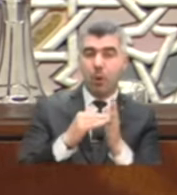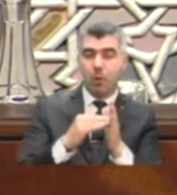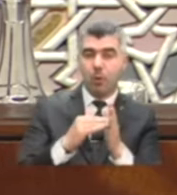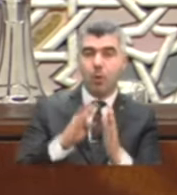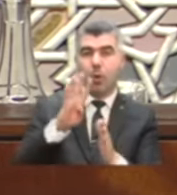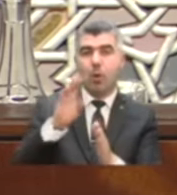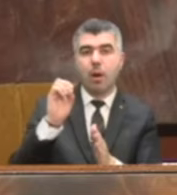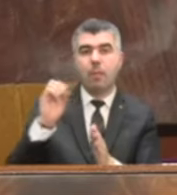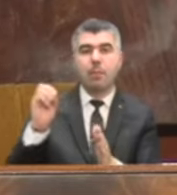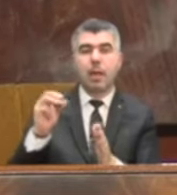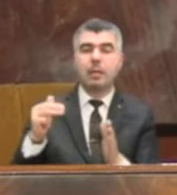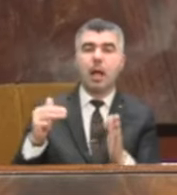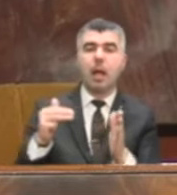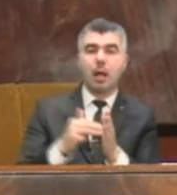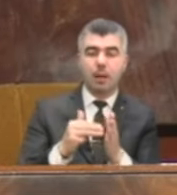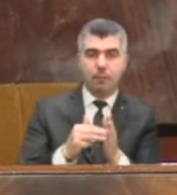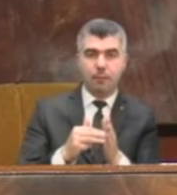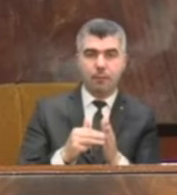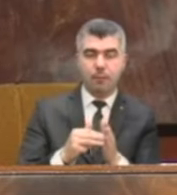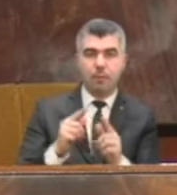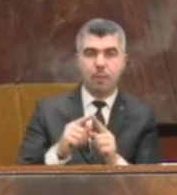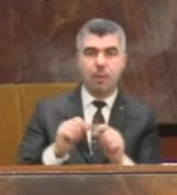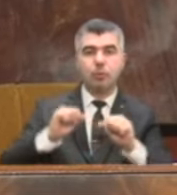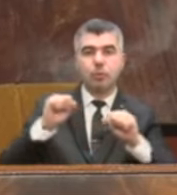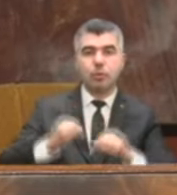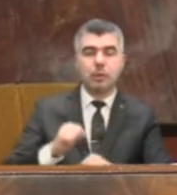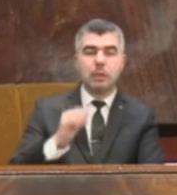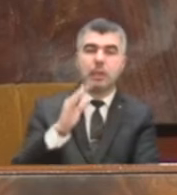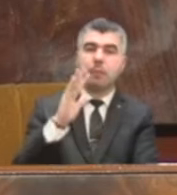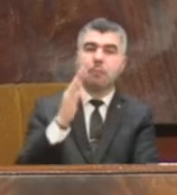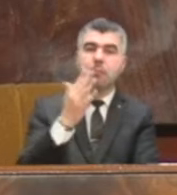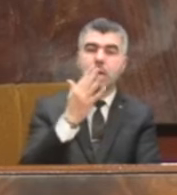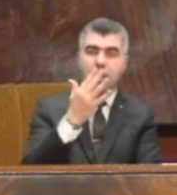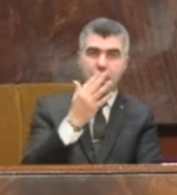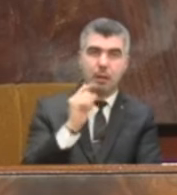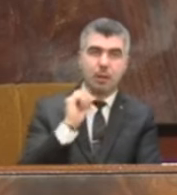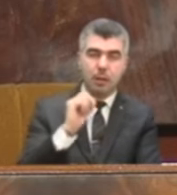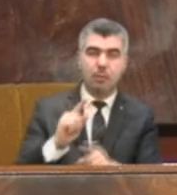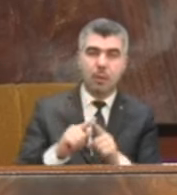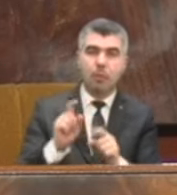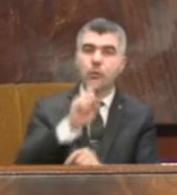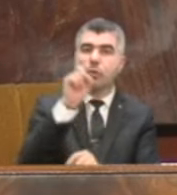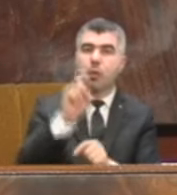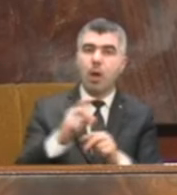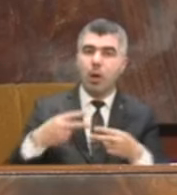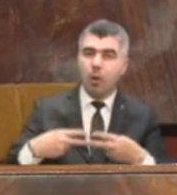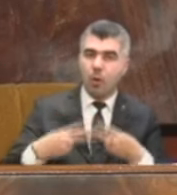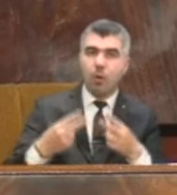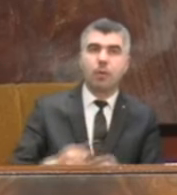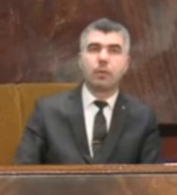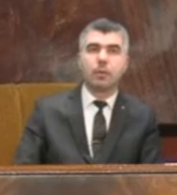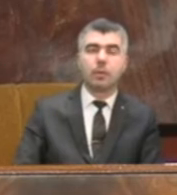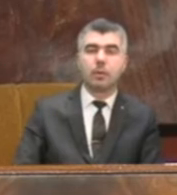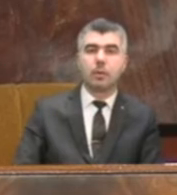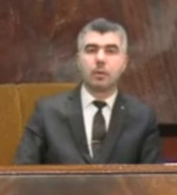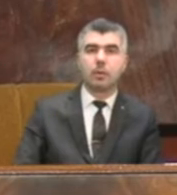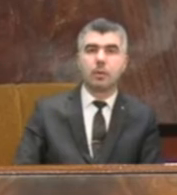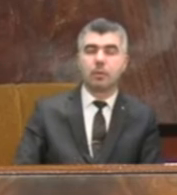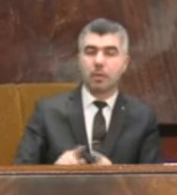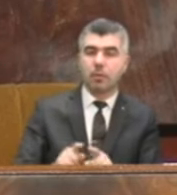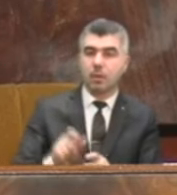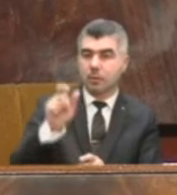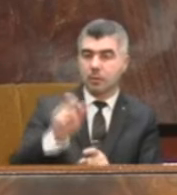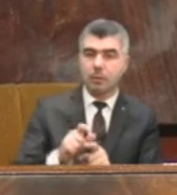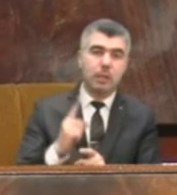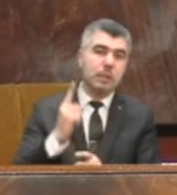هذا هو التقدير ديال المجلس الاقتصادي والاجتماعي والبيئي، وهذا ما طرحته في السؤال. فسيد النائب المحترم كون